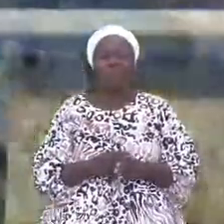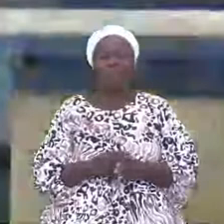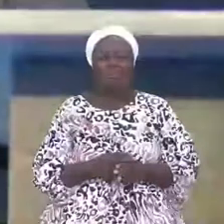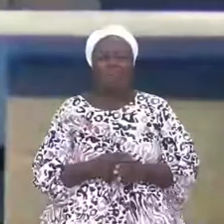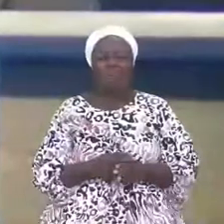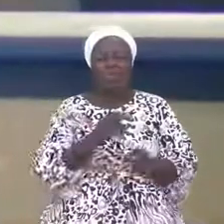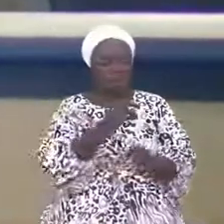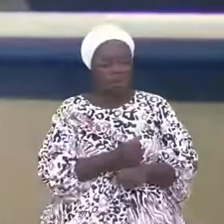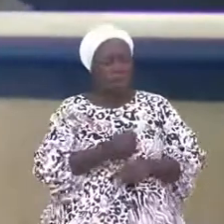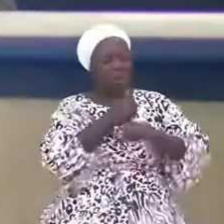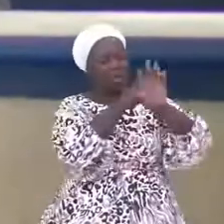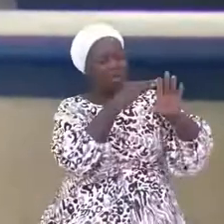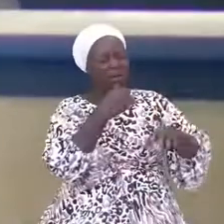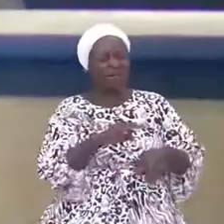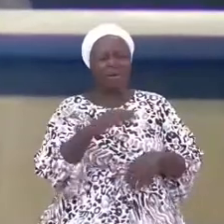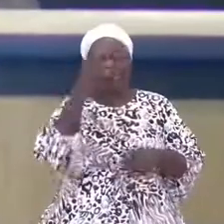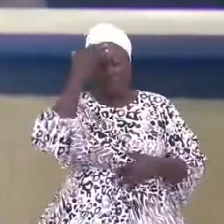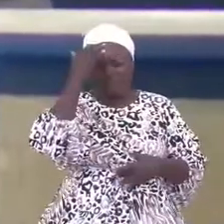Jésus.